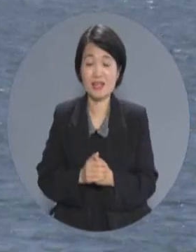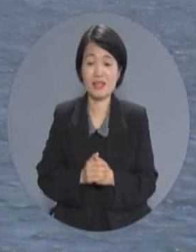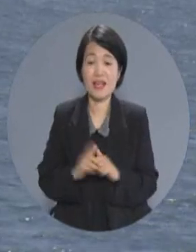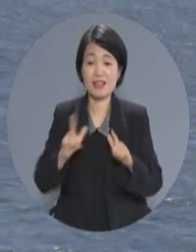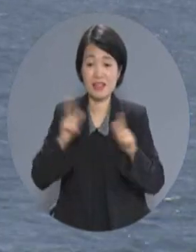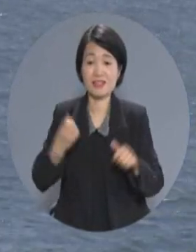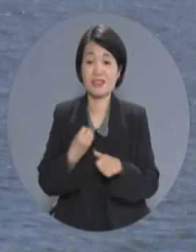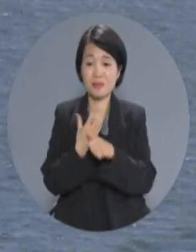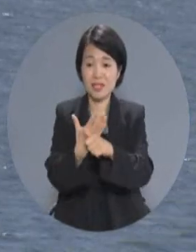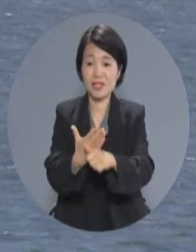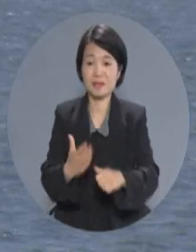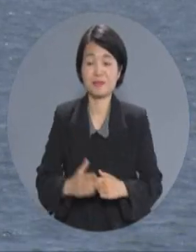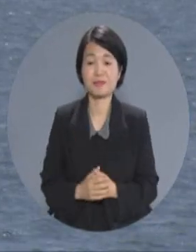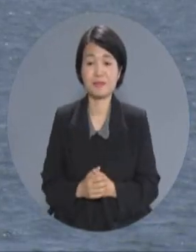ai 날씨였습니다